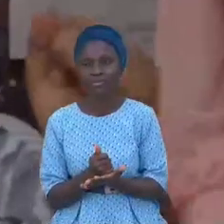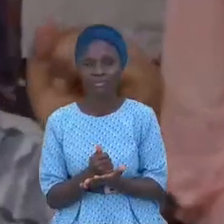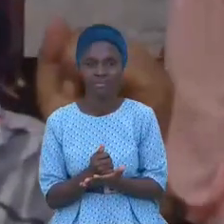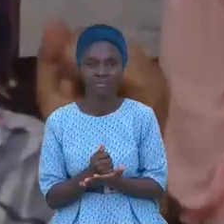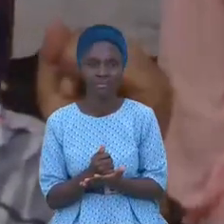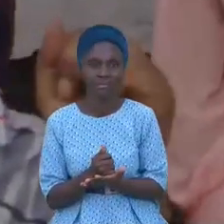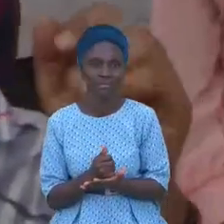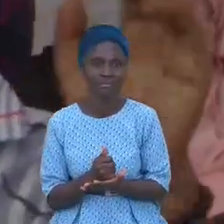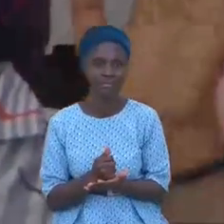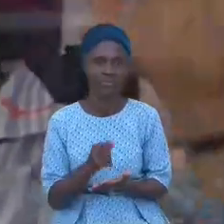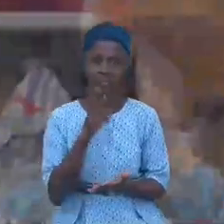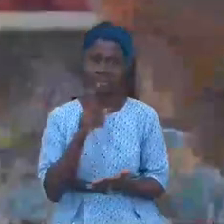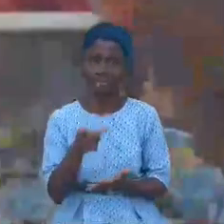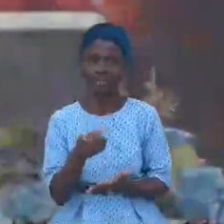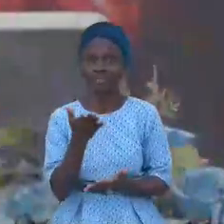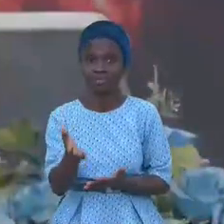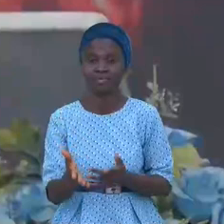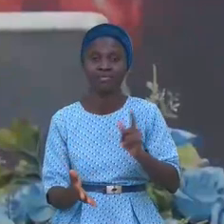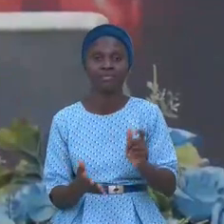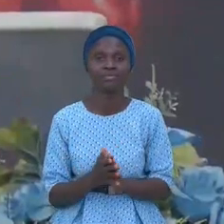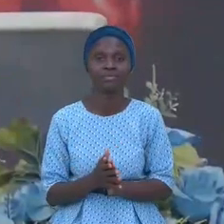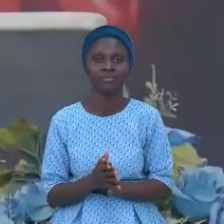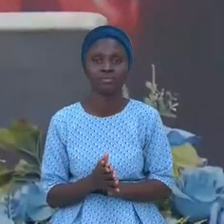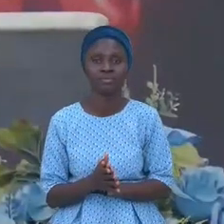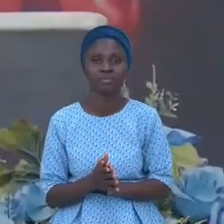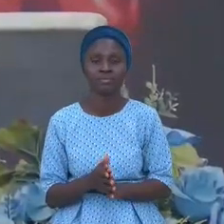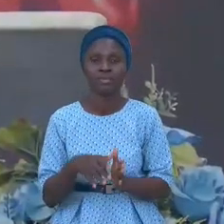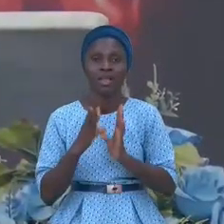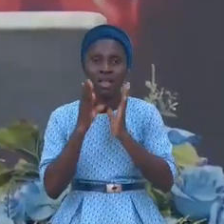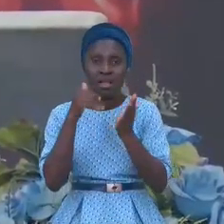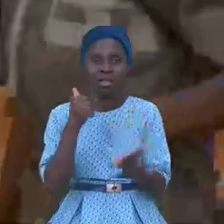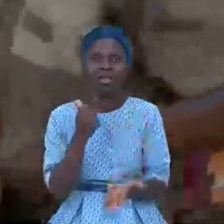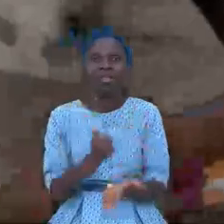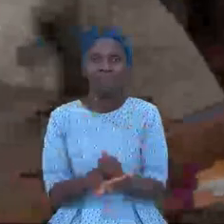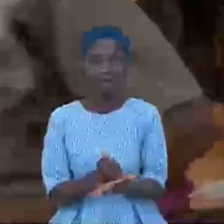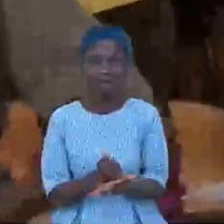Est-ce que vous êtes là? J'ai dit Amen.